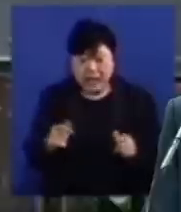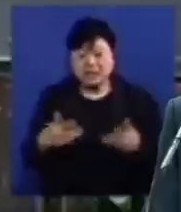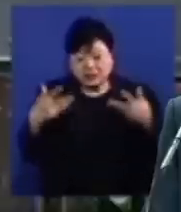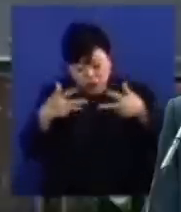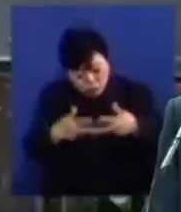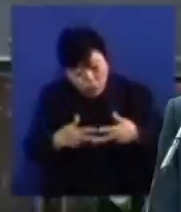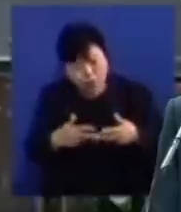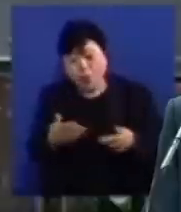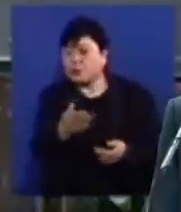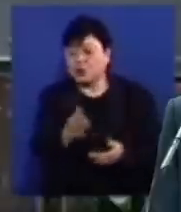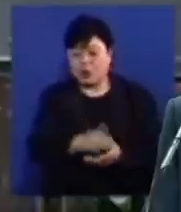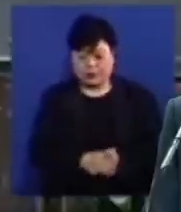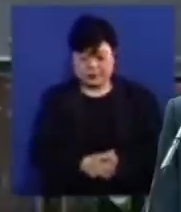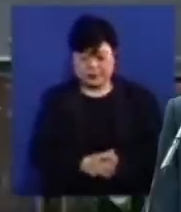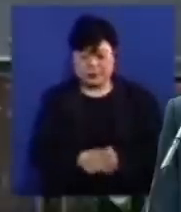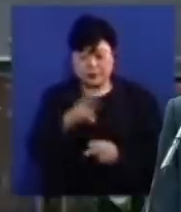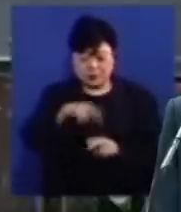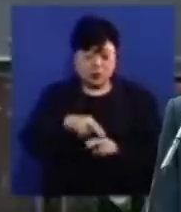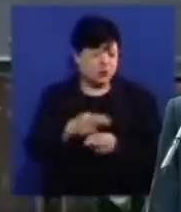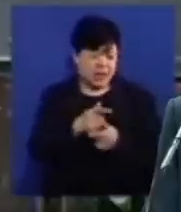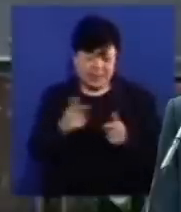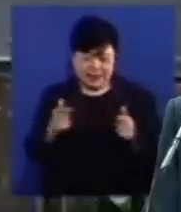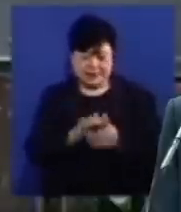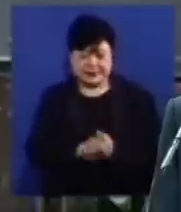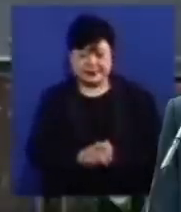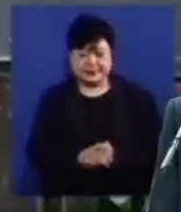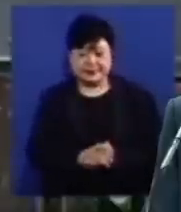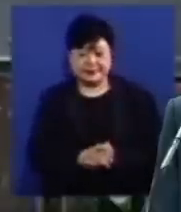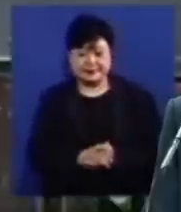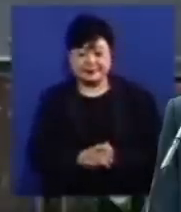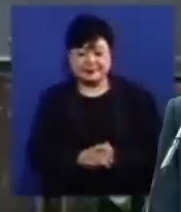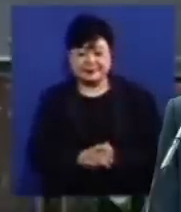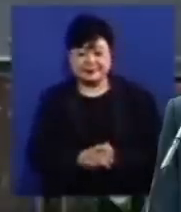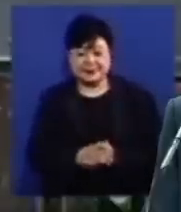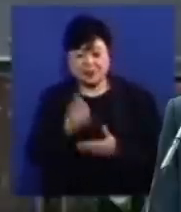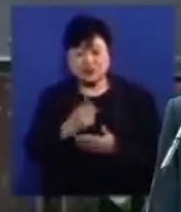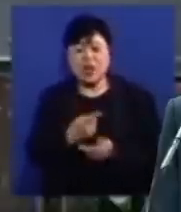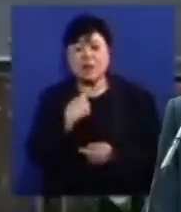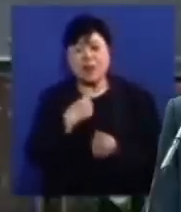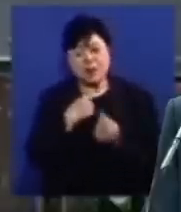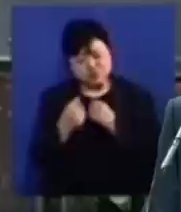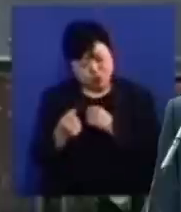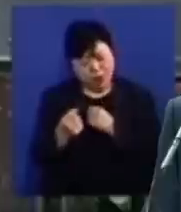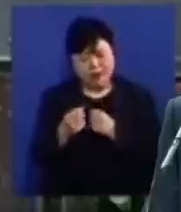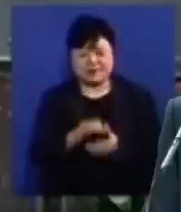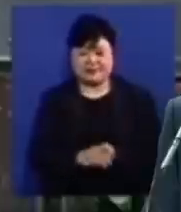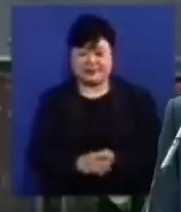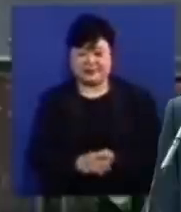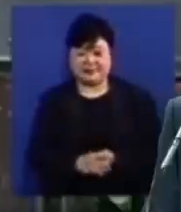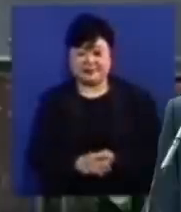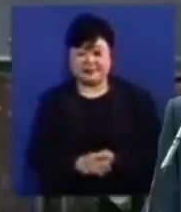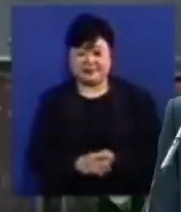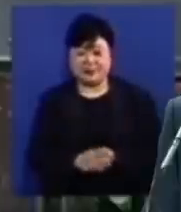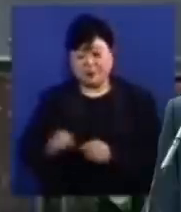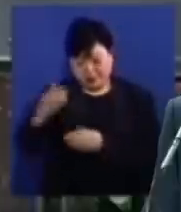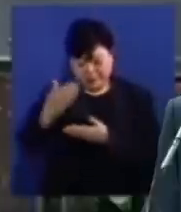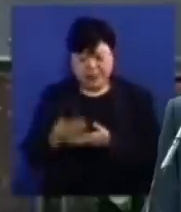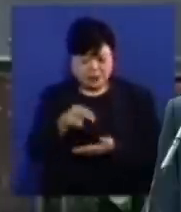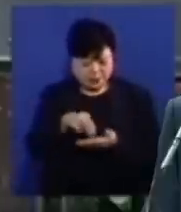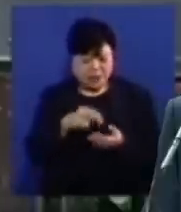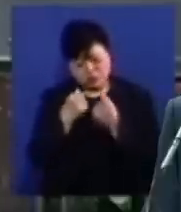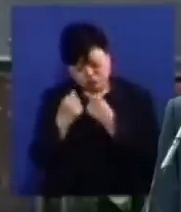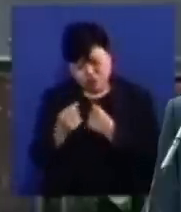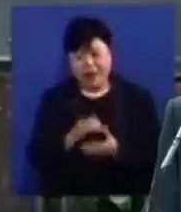조건이 있으면 선물이 아니지요. 죄를 지었음에도 불구하고 버림을 받아야